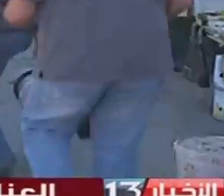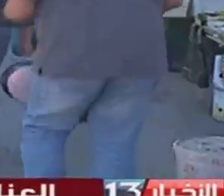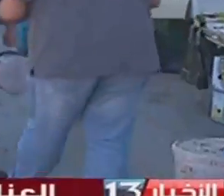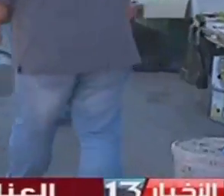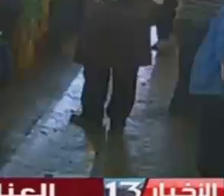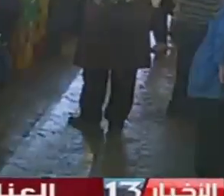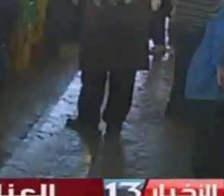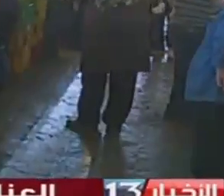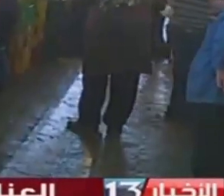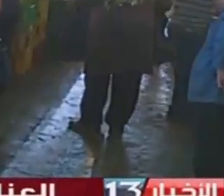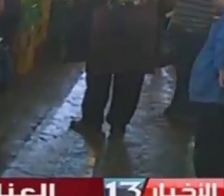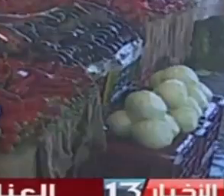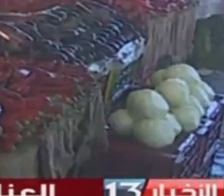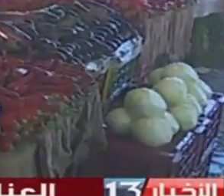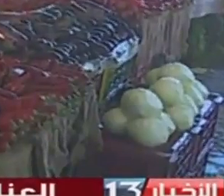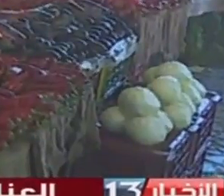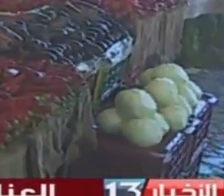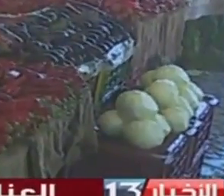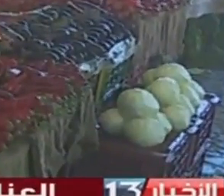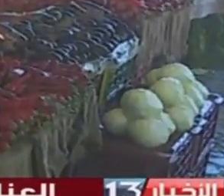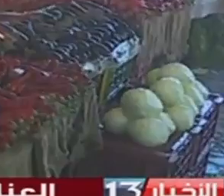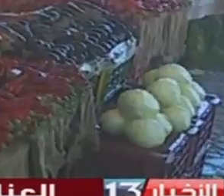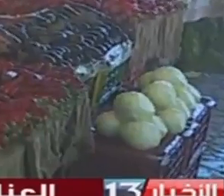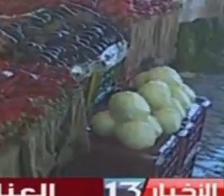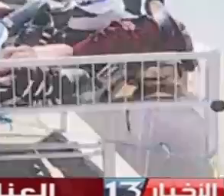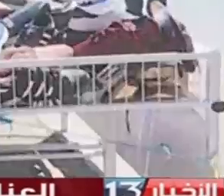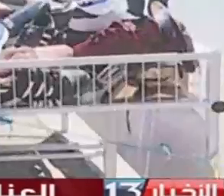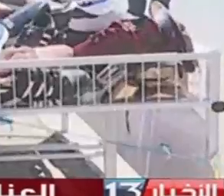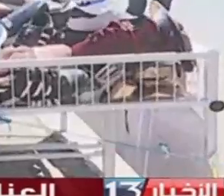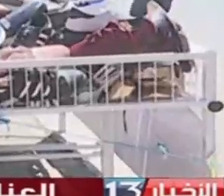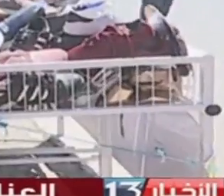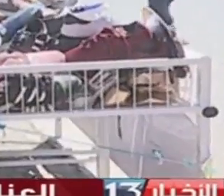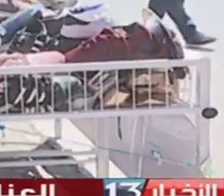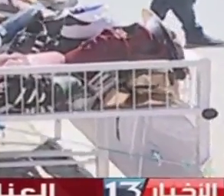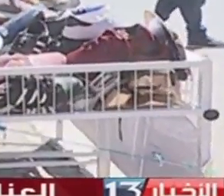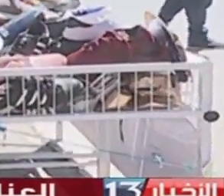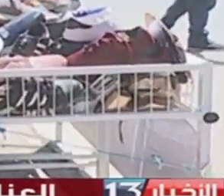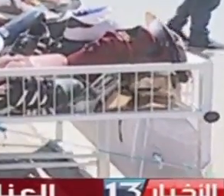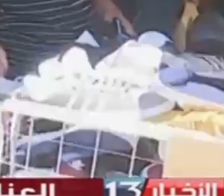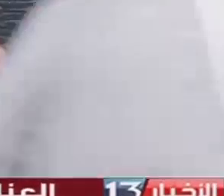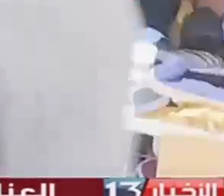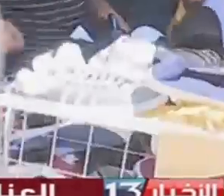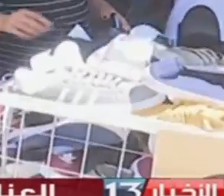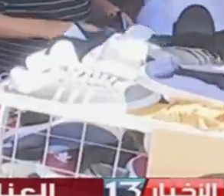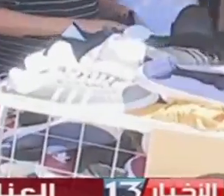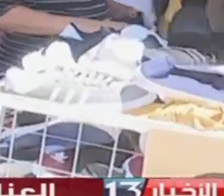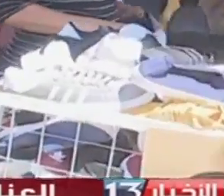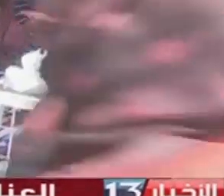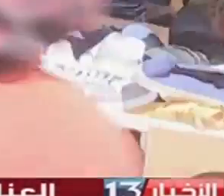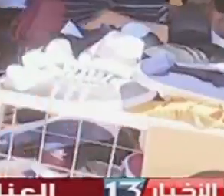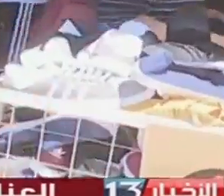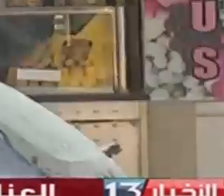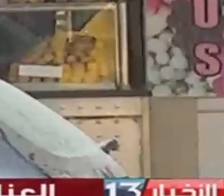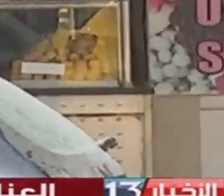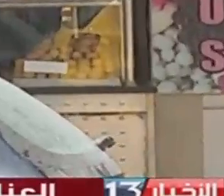مع اقتراب حلول عيد الفطر، تراجع الحركية في أسواق الخضر والغلال بسبب ضعف المقدرة الشرائية للمواطن